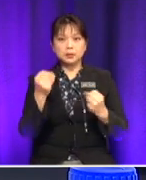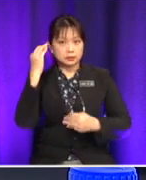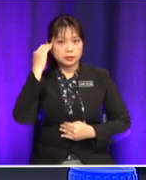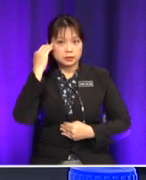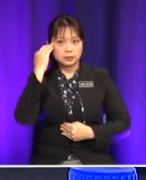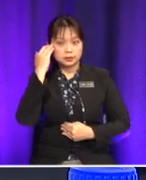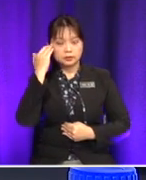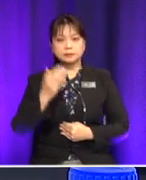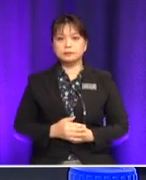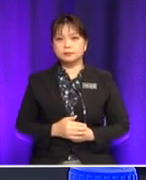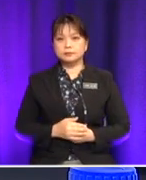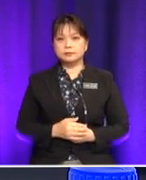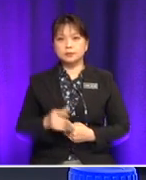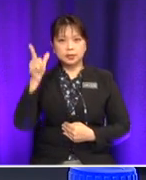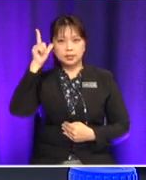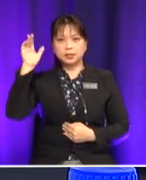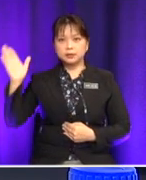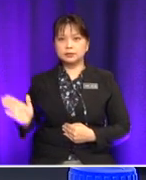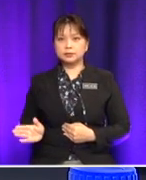kali ini